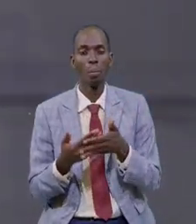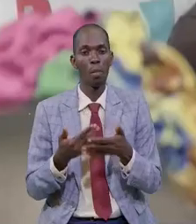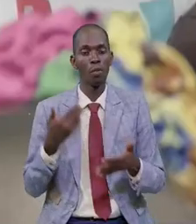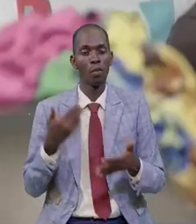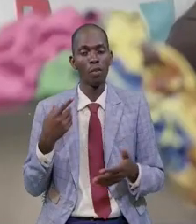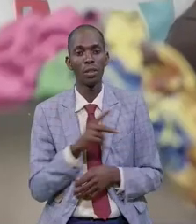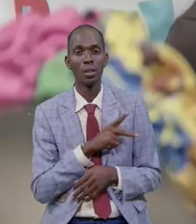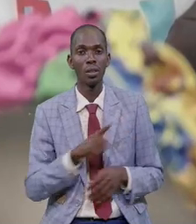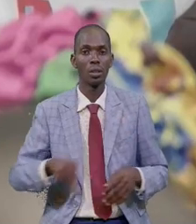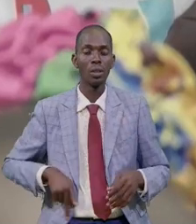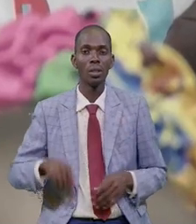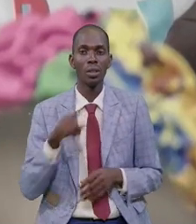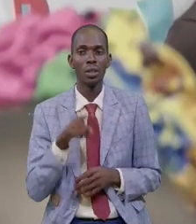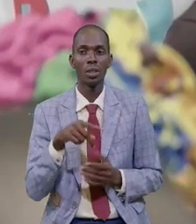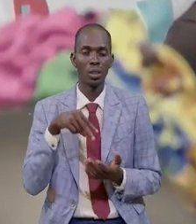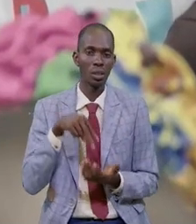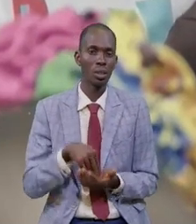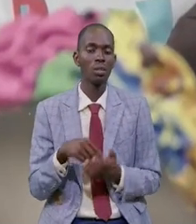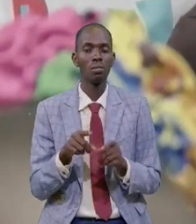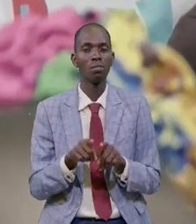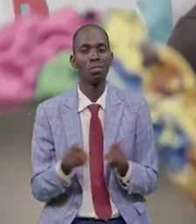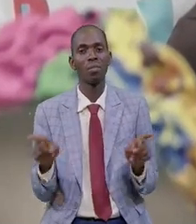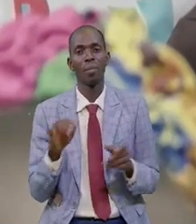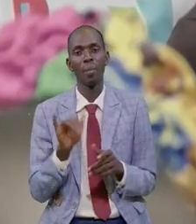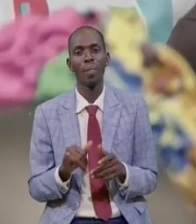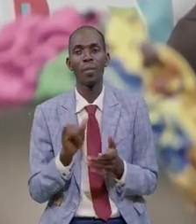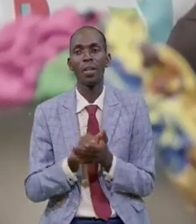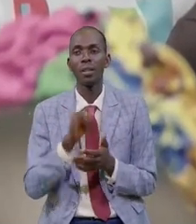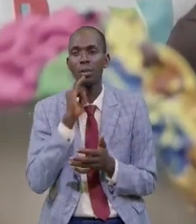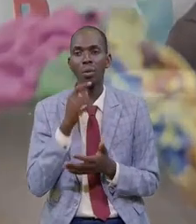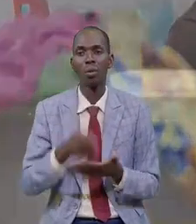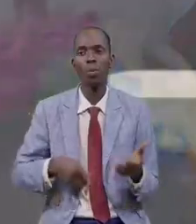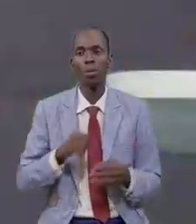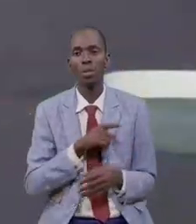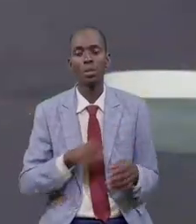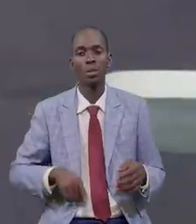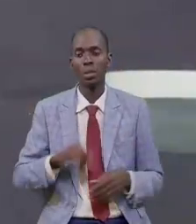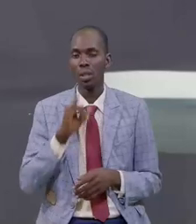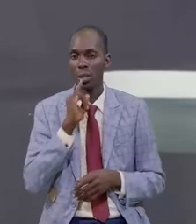pharaon il s'est distingué c'est ce que le Seigneur